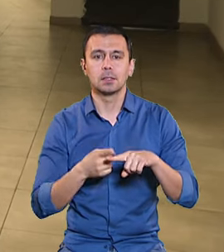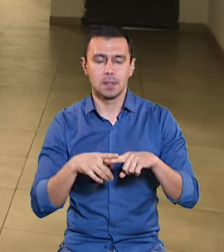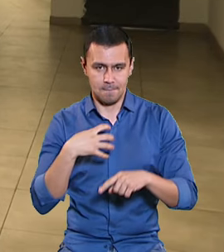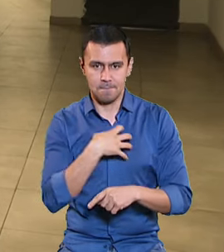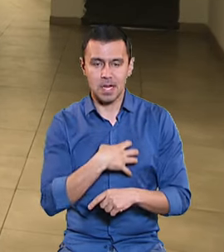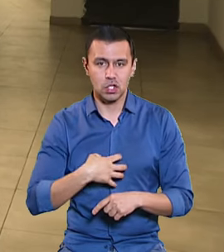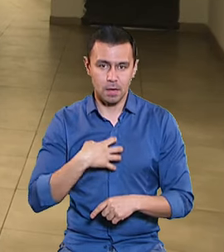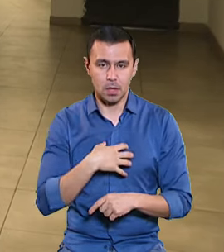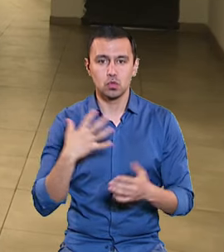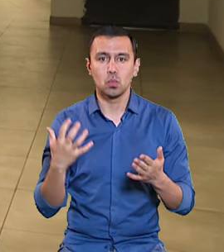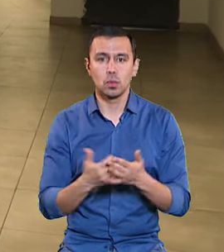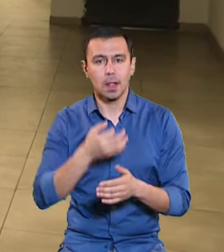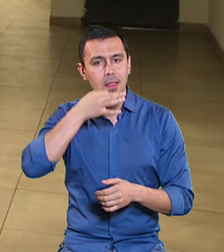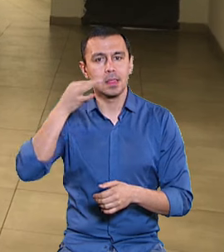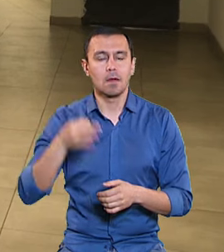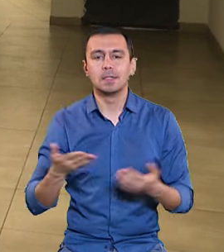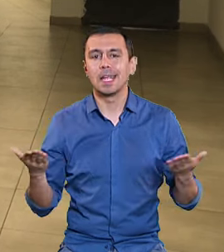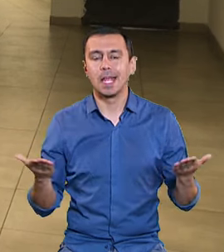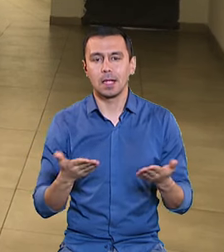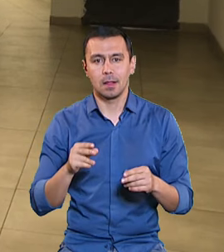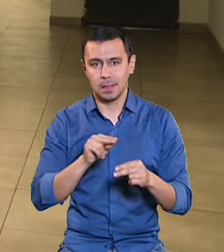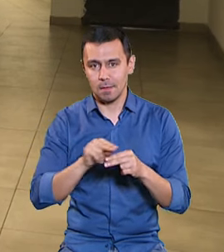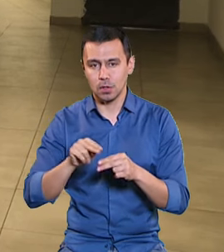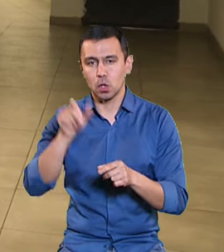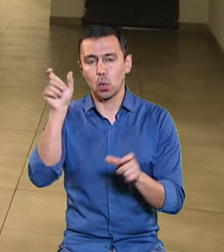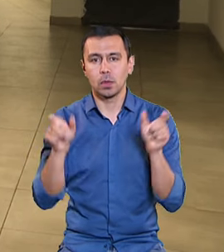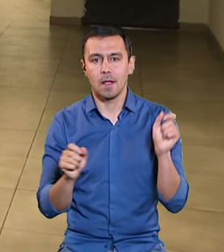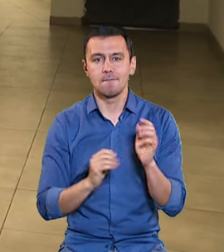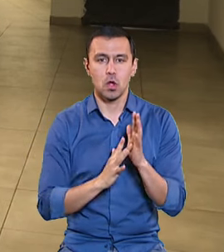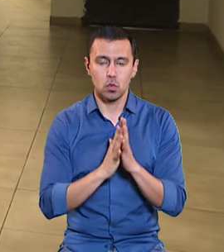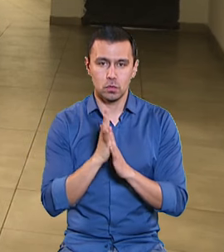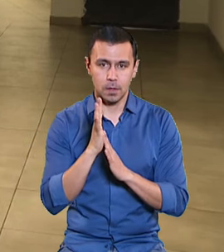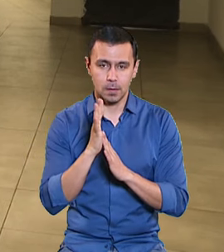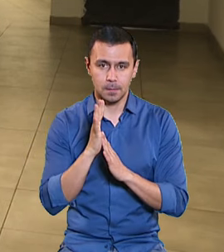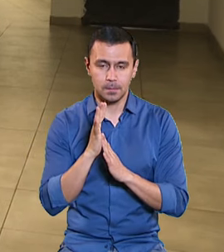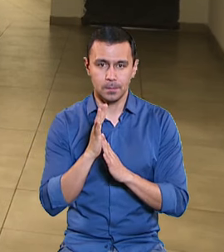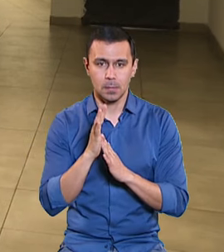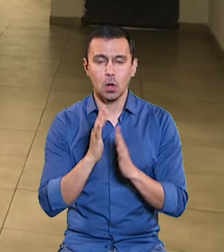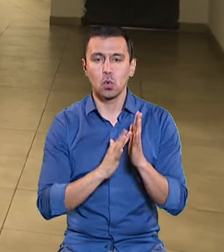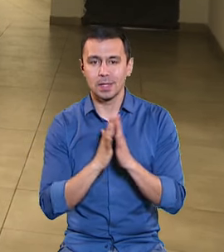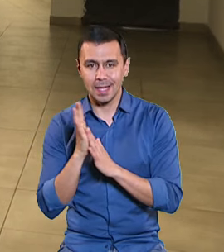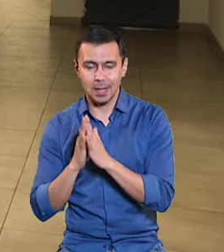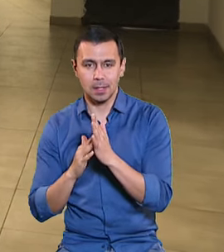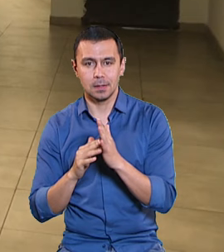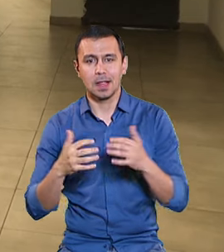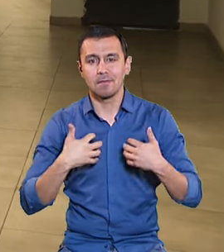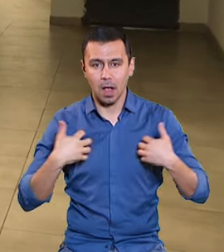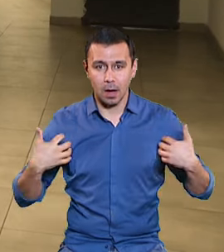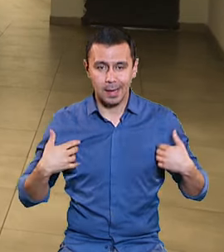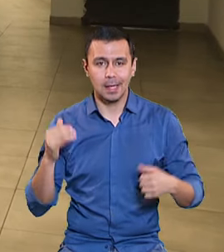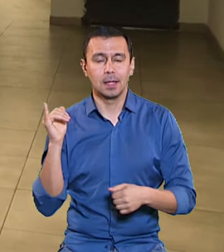актуально здобути навички, які навчать людей вирощувати рослини, вирощувати тварини